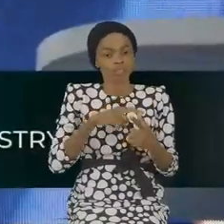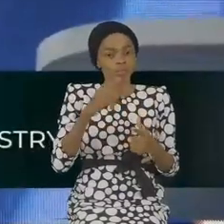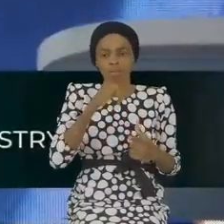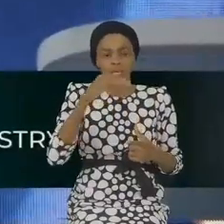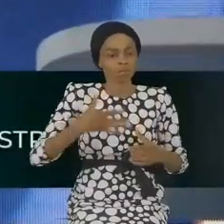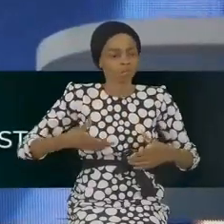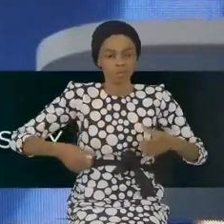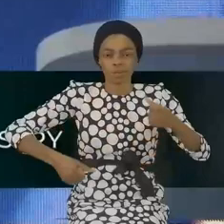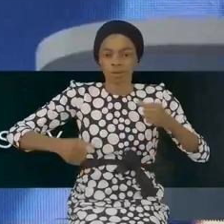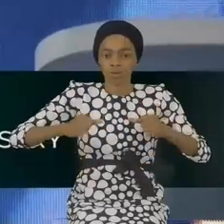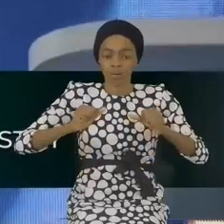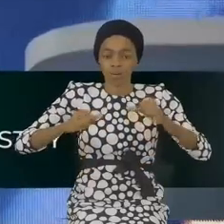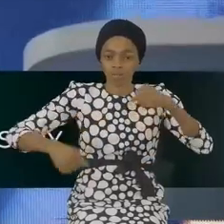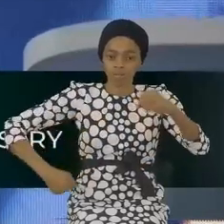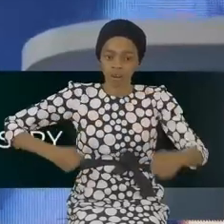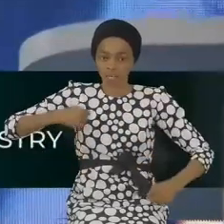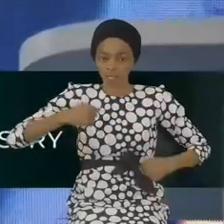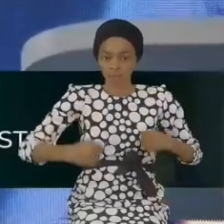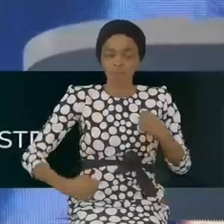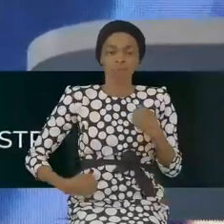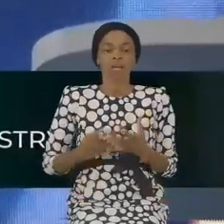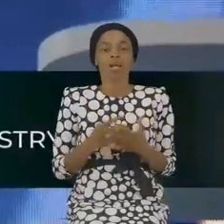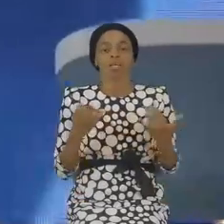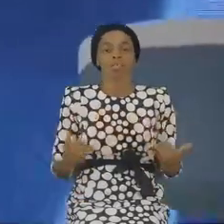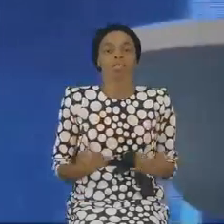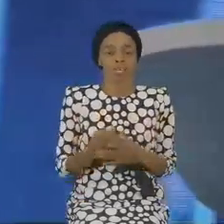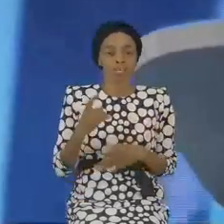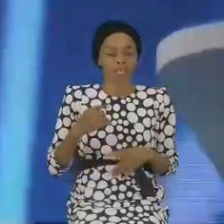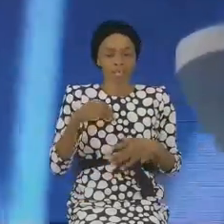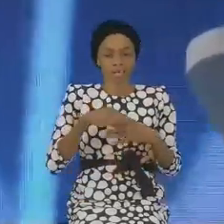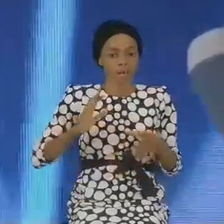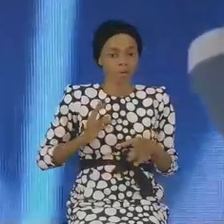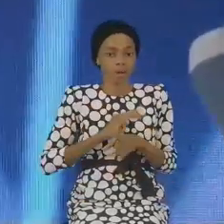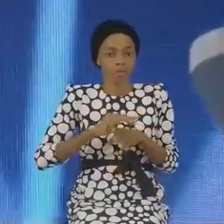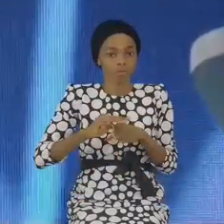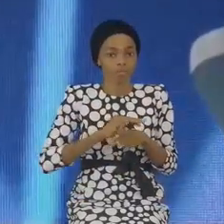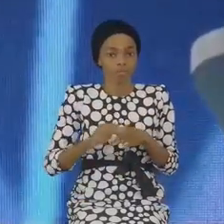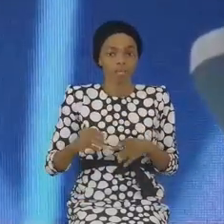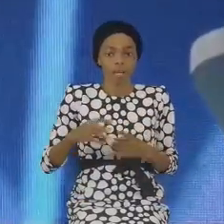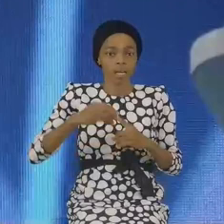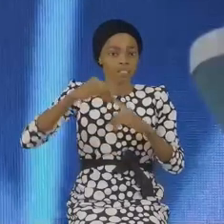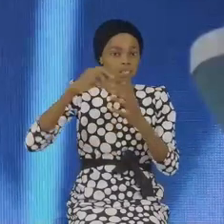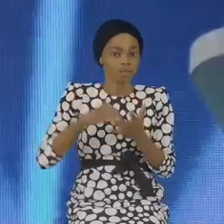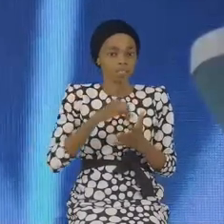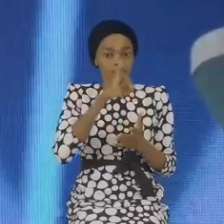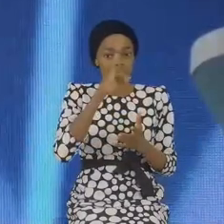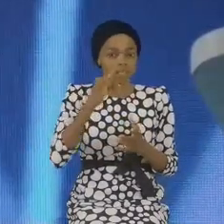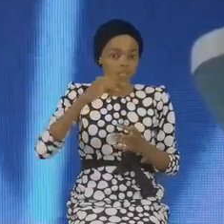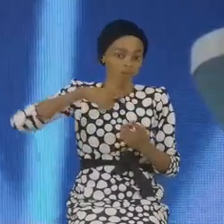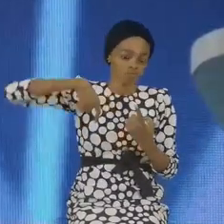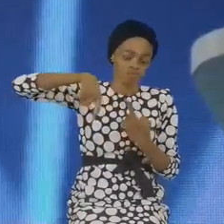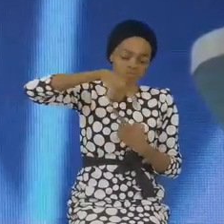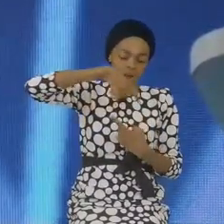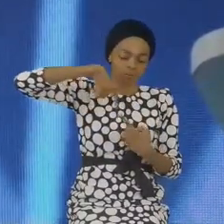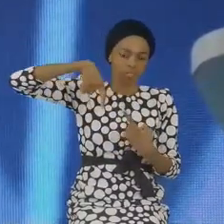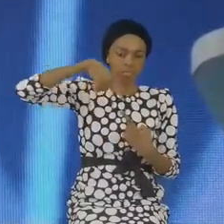conduire dans le ministère à moins que notre ministère ne soit arrondi et que ce soit un cycle complet.